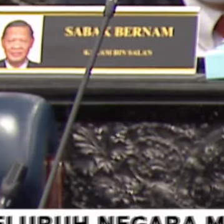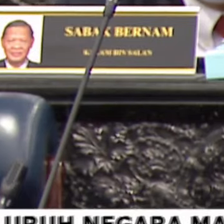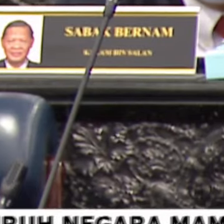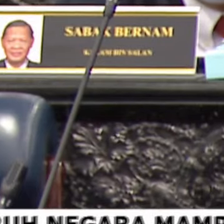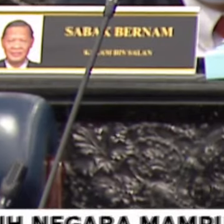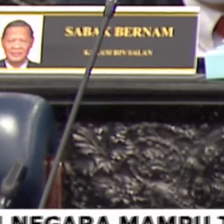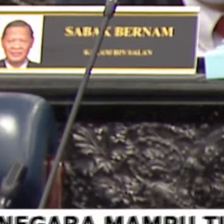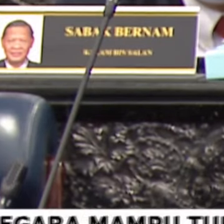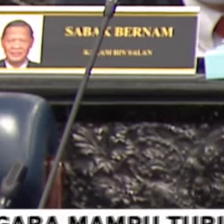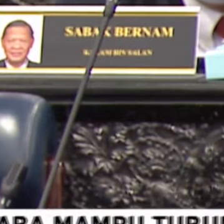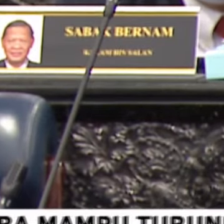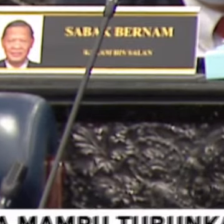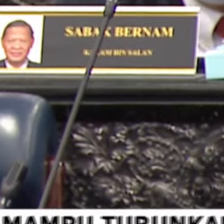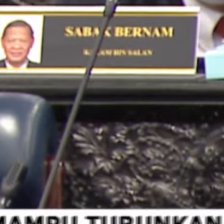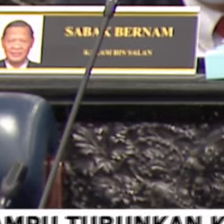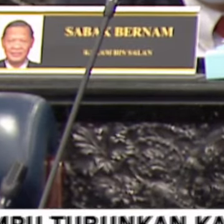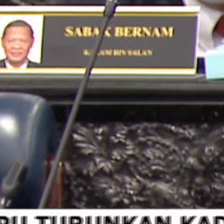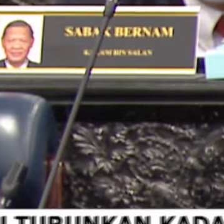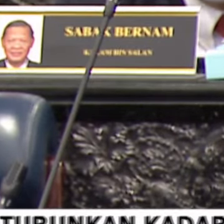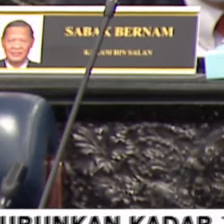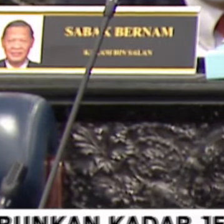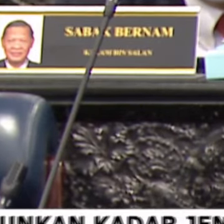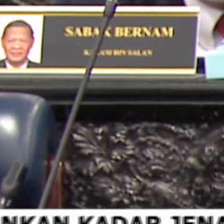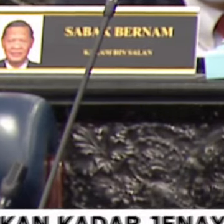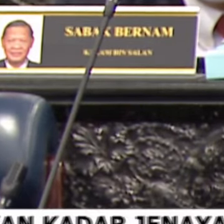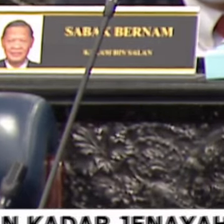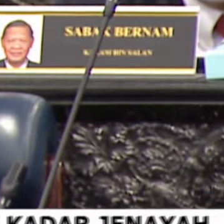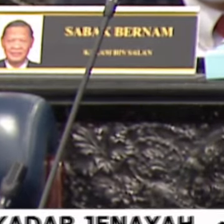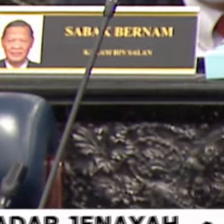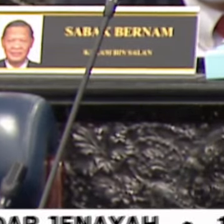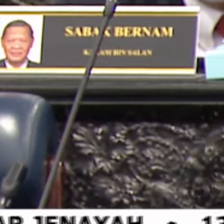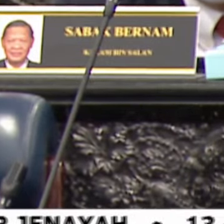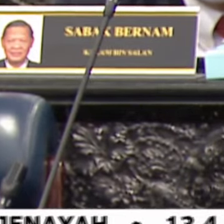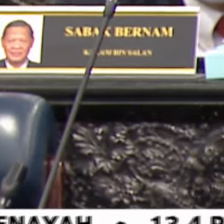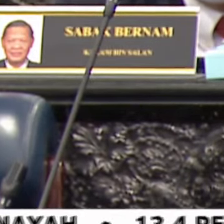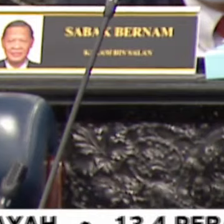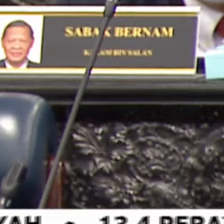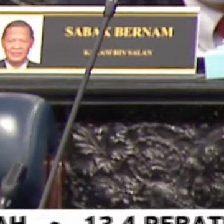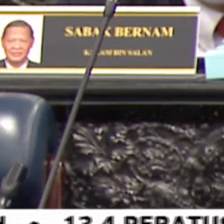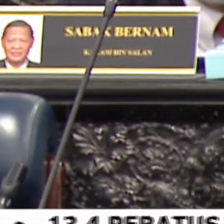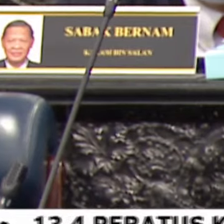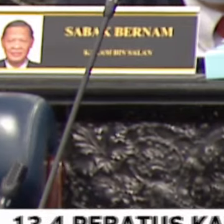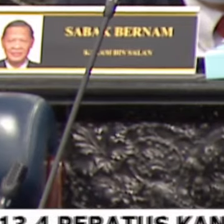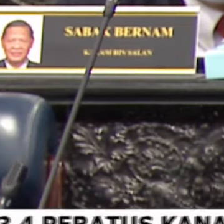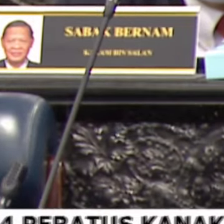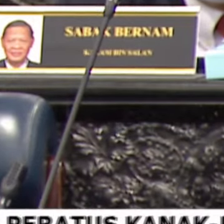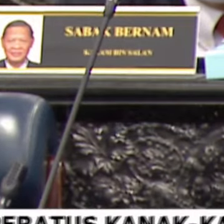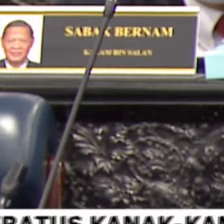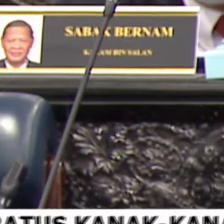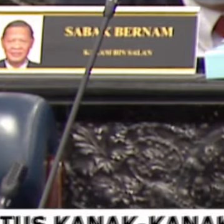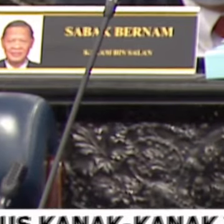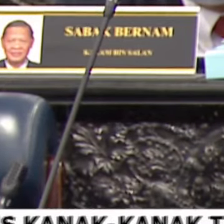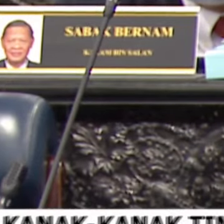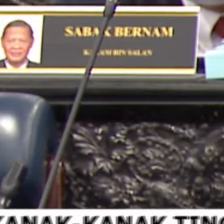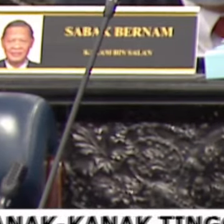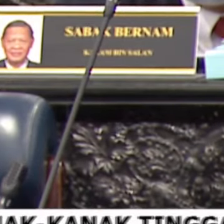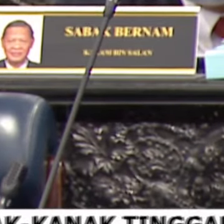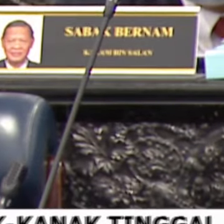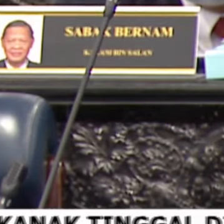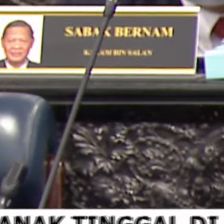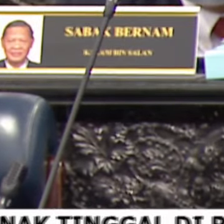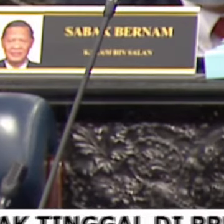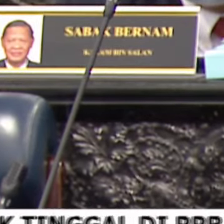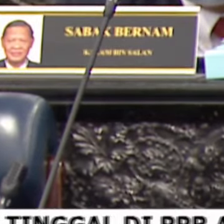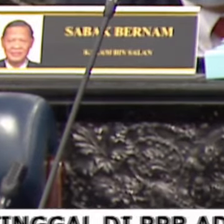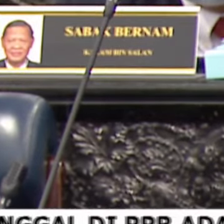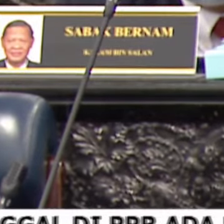dengannya atau pemimpin-pemimpin politik yang kadangkalanya tidak ada pengetahuan langsung tentang pembangunan